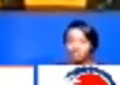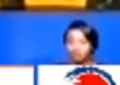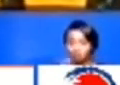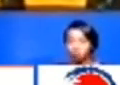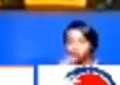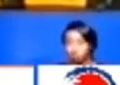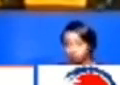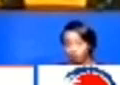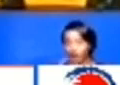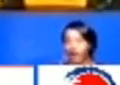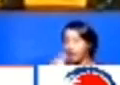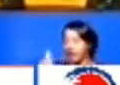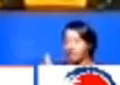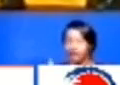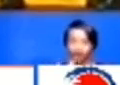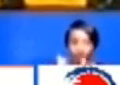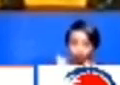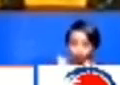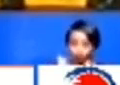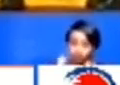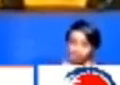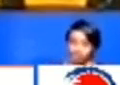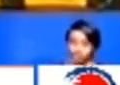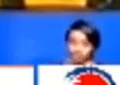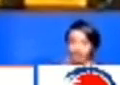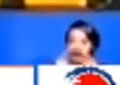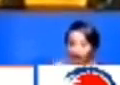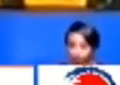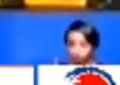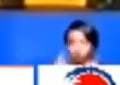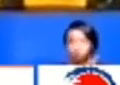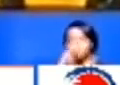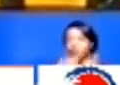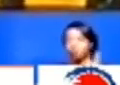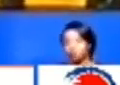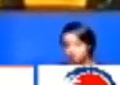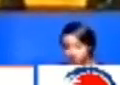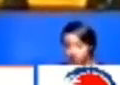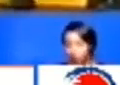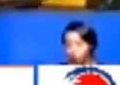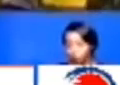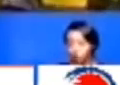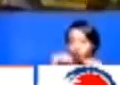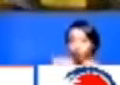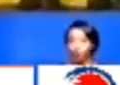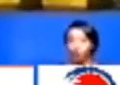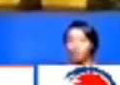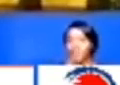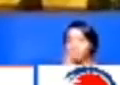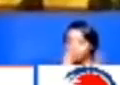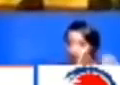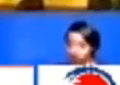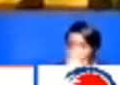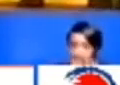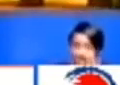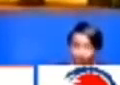tale center eyawamu eyabanaffe eryawo Bomas of Kenya yes. Webali webasiisira mu kibuga Nairobi wenyini